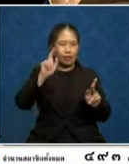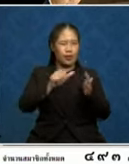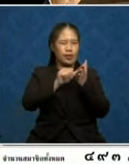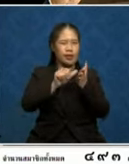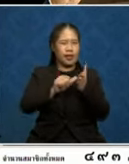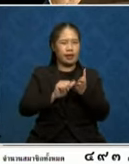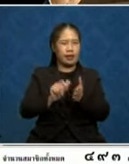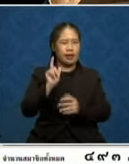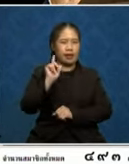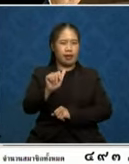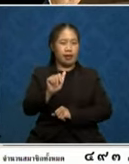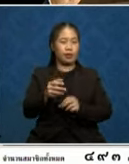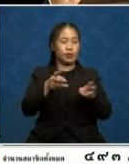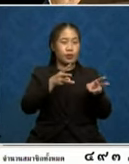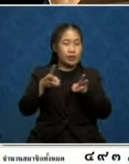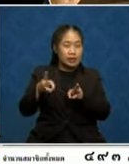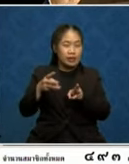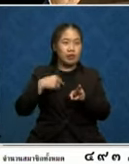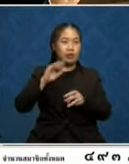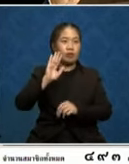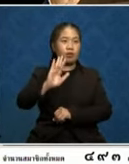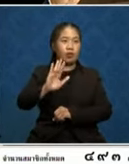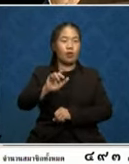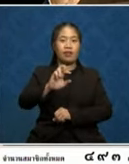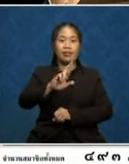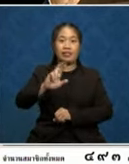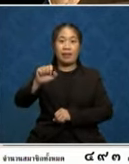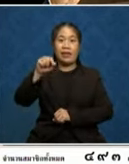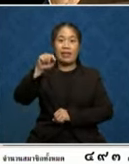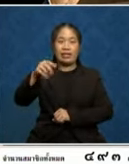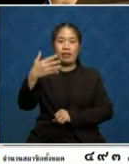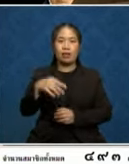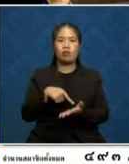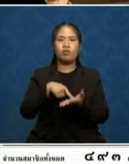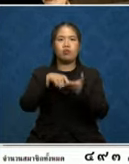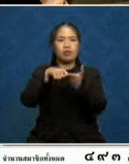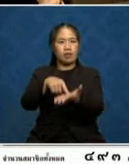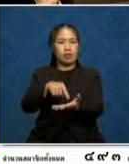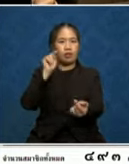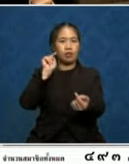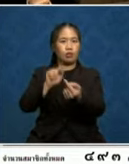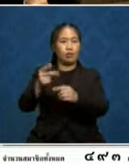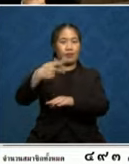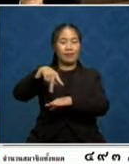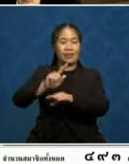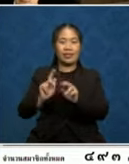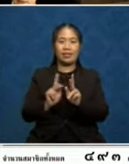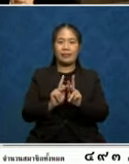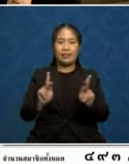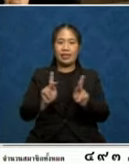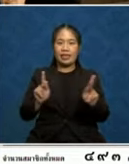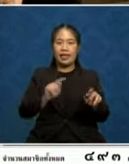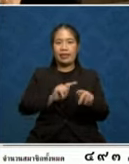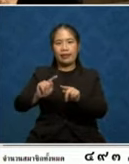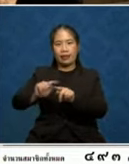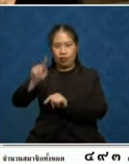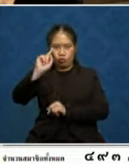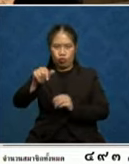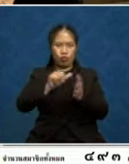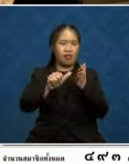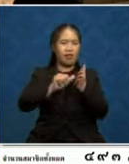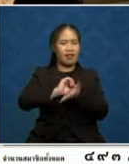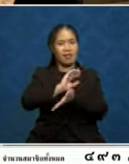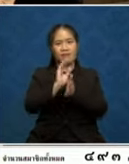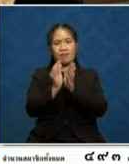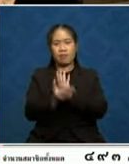ารกลบมาใสบายแห่งนี้แล้วเสรอผ่านธรมธาน บรยกรธSTAN ดกรฐตการให้ไปแ้ไขปรับปุง